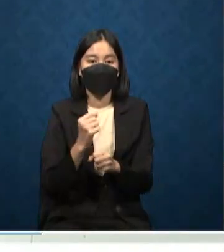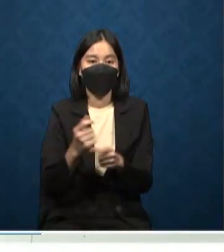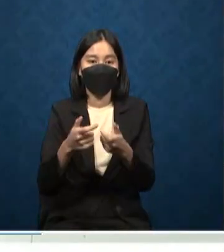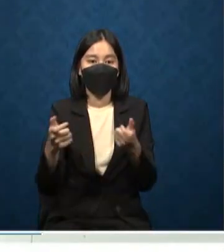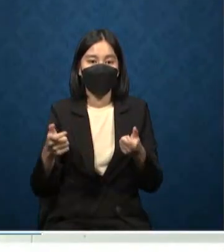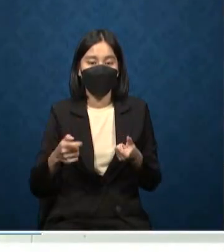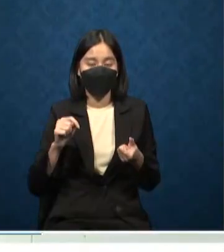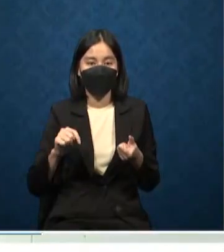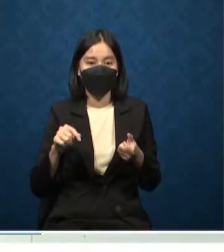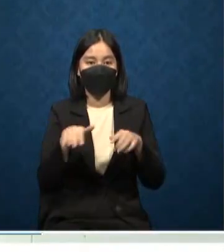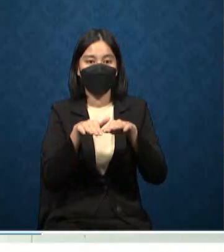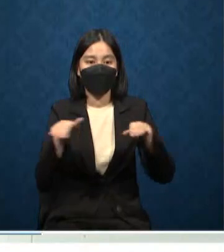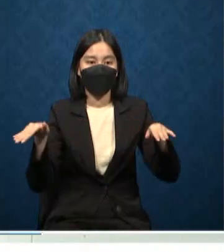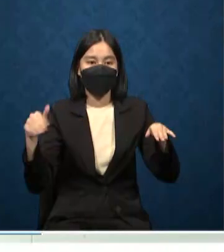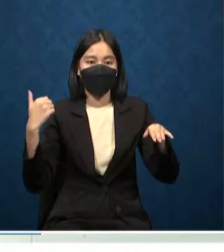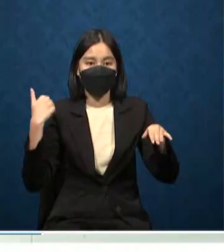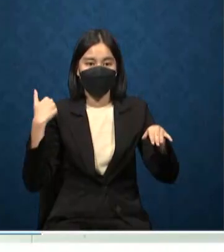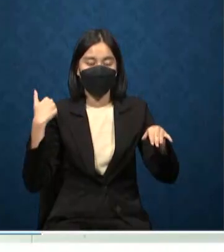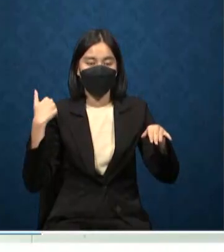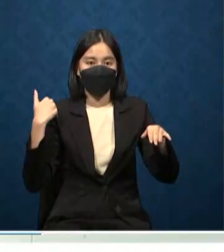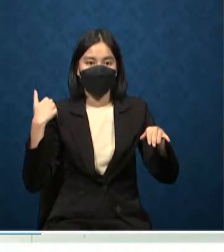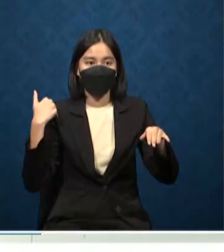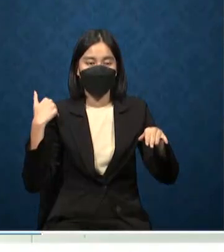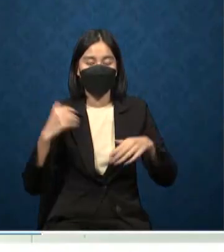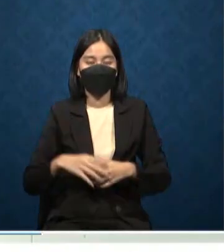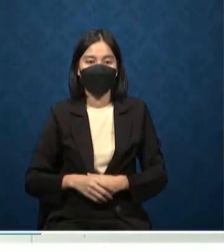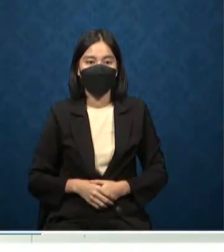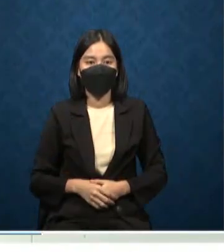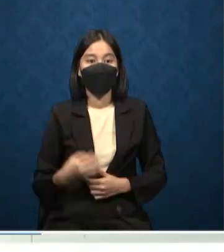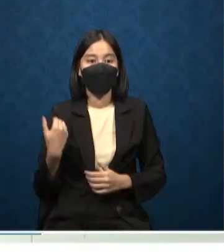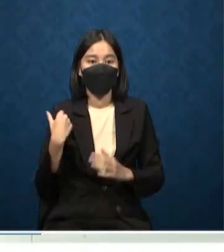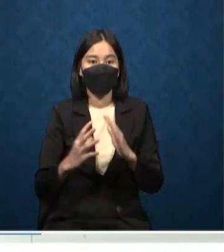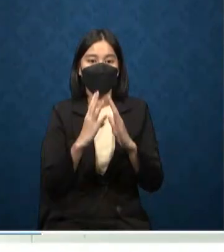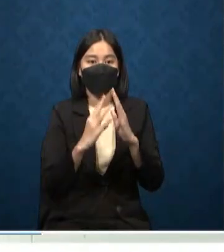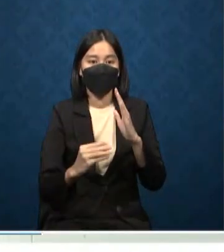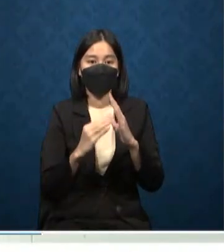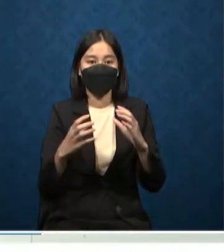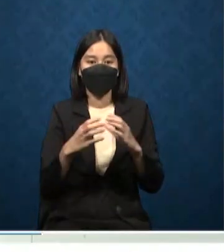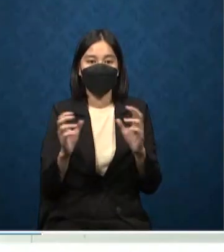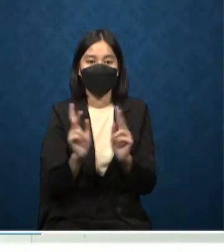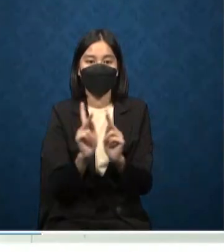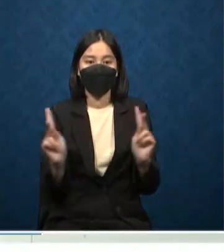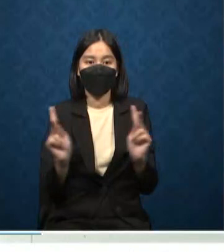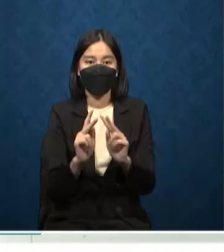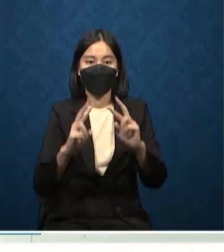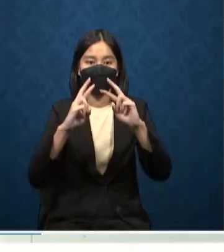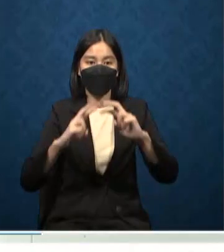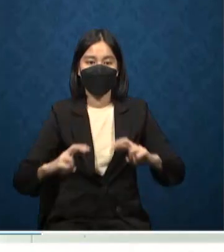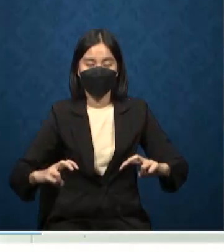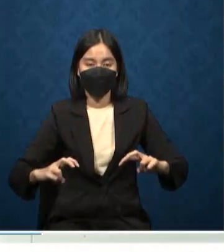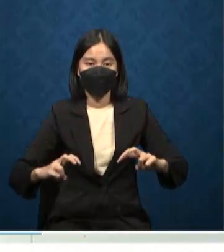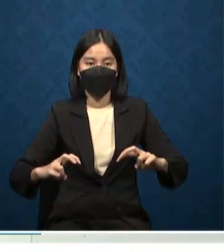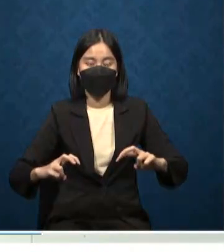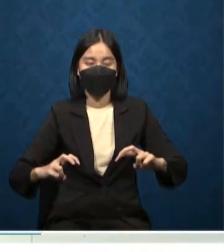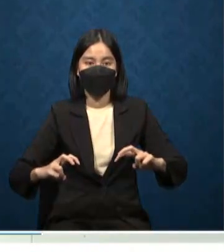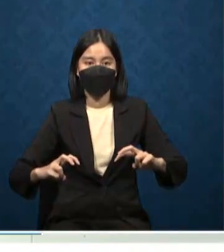ต้องได้มาตรฐานด้วยเหตุนี้จึงได้อบรมคณะกรรมการสืบสวนและไต่สวนตลอดจน